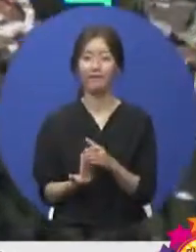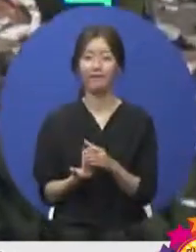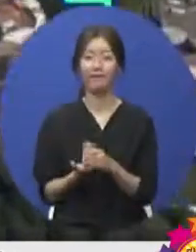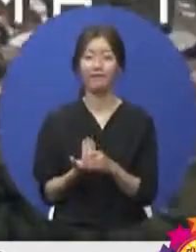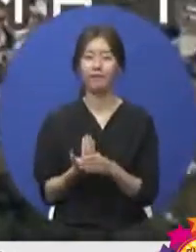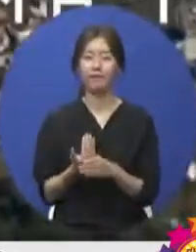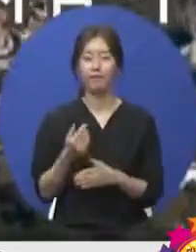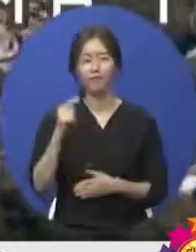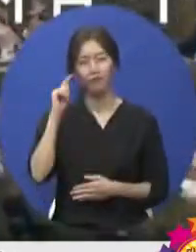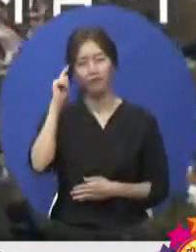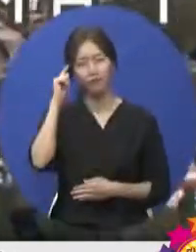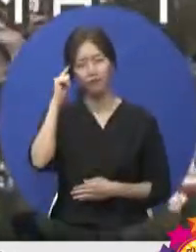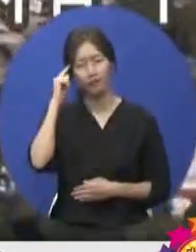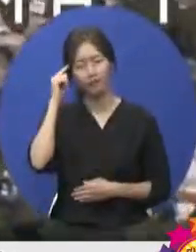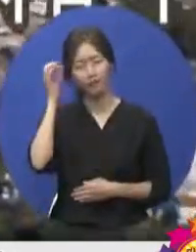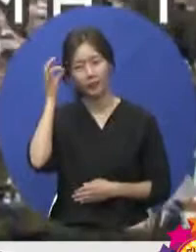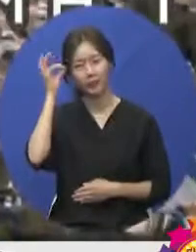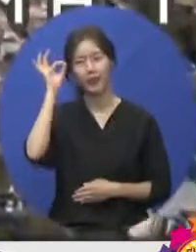생각난다